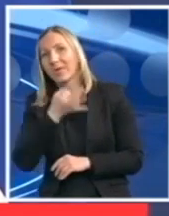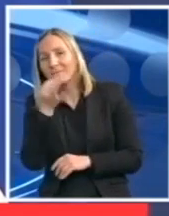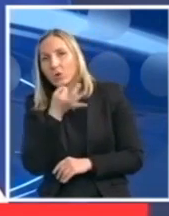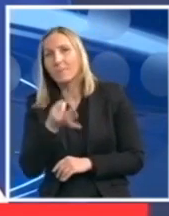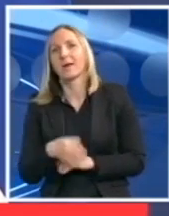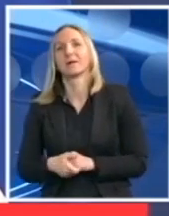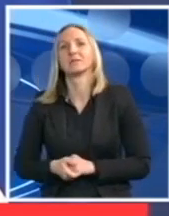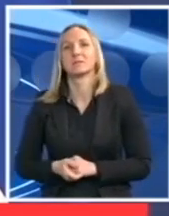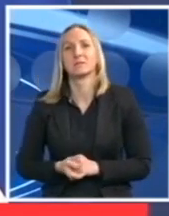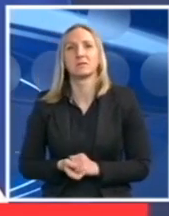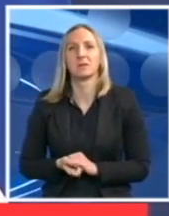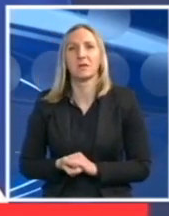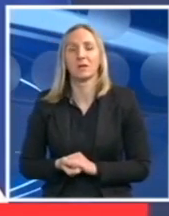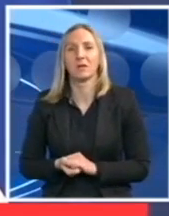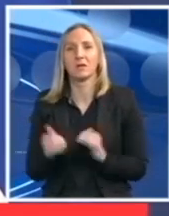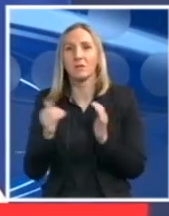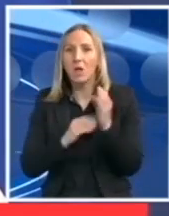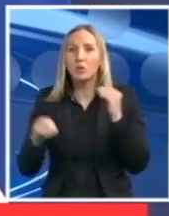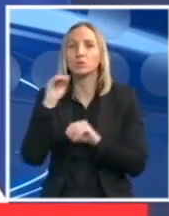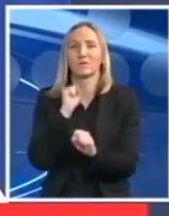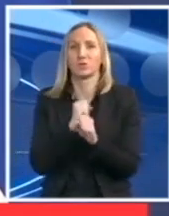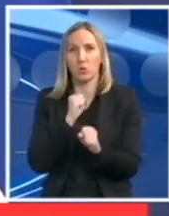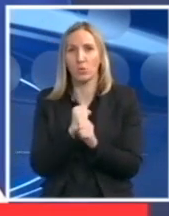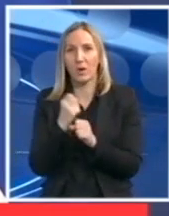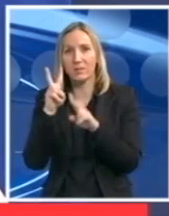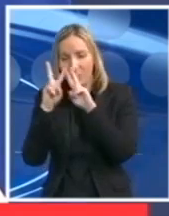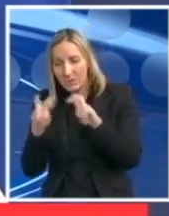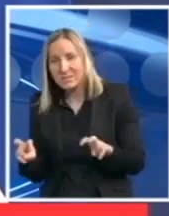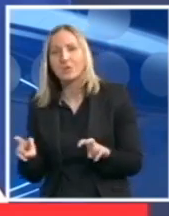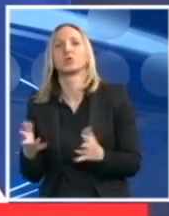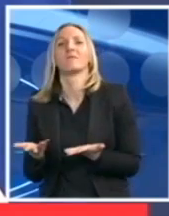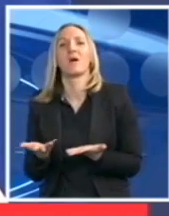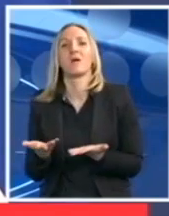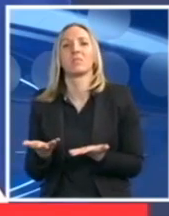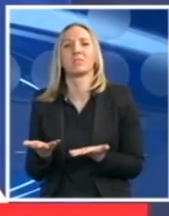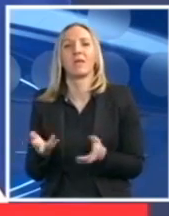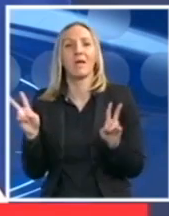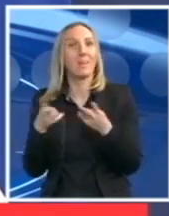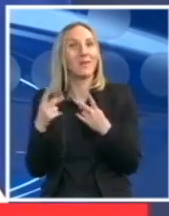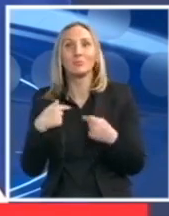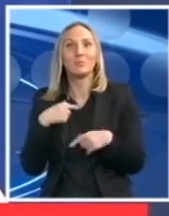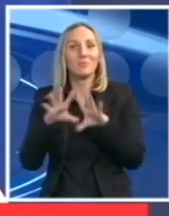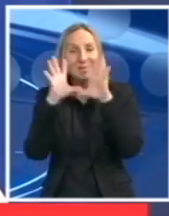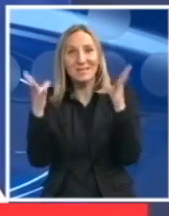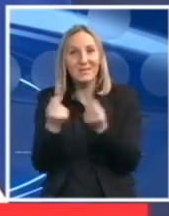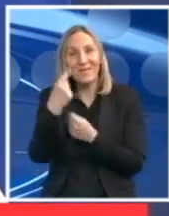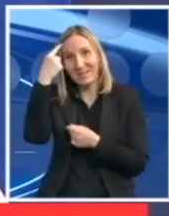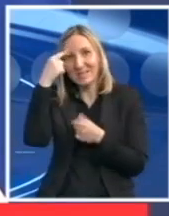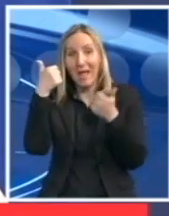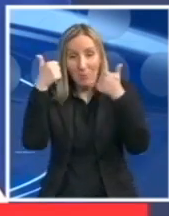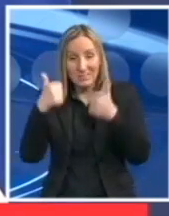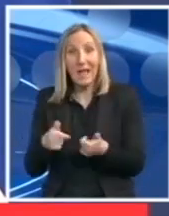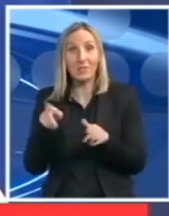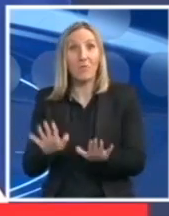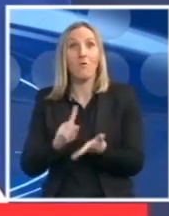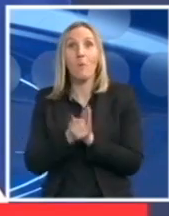informacije, da još više uradimo istraživanja. Ne možemo ni da sve da znamo u ovom momentu, zato što